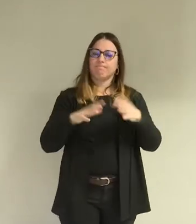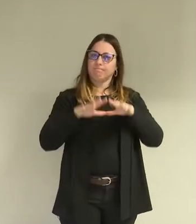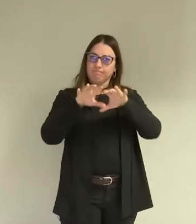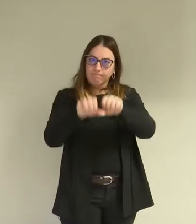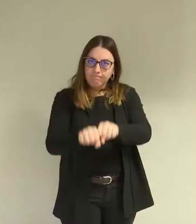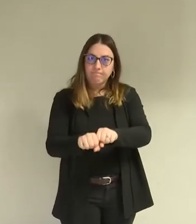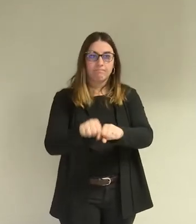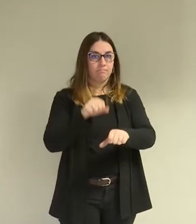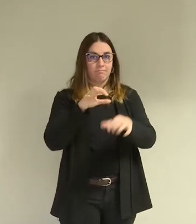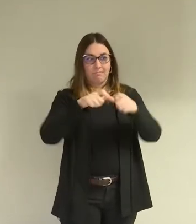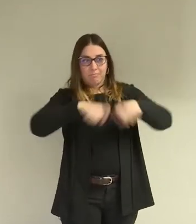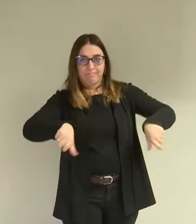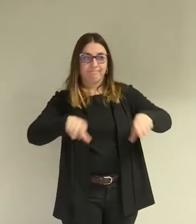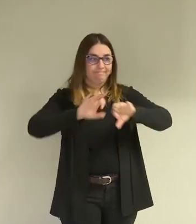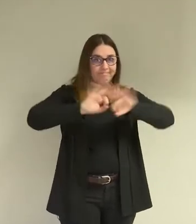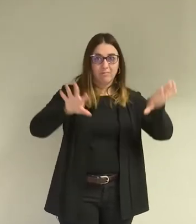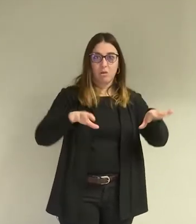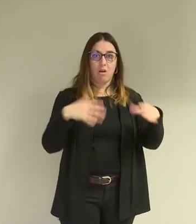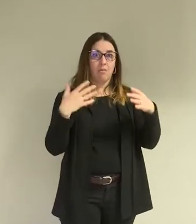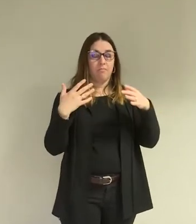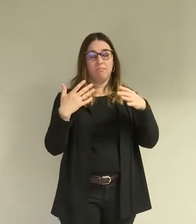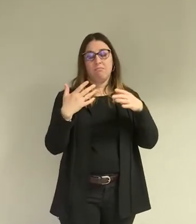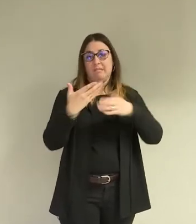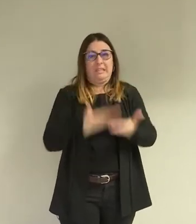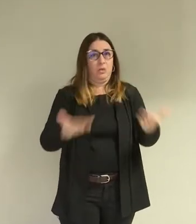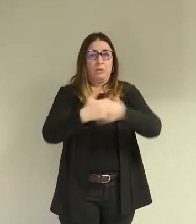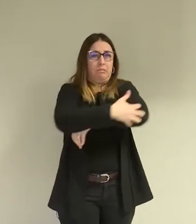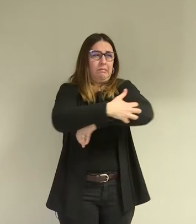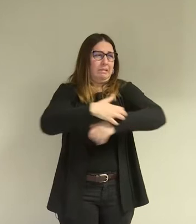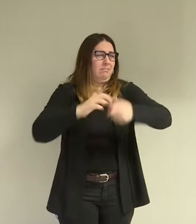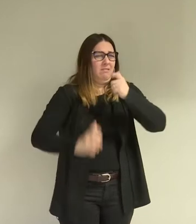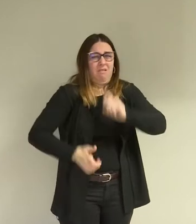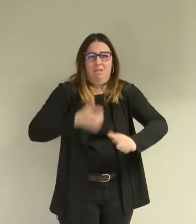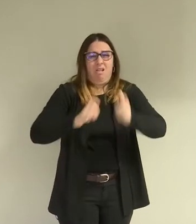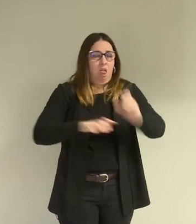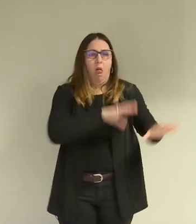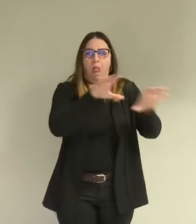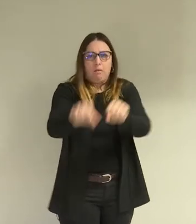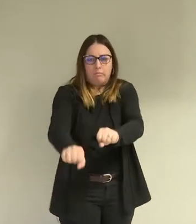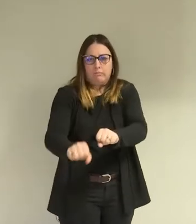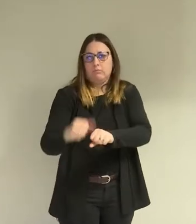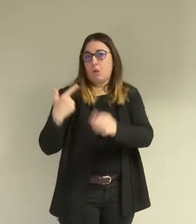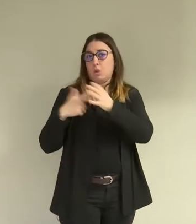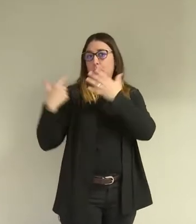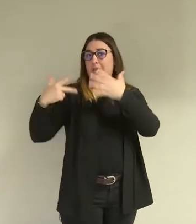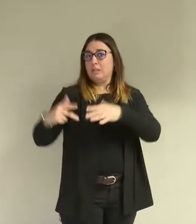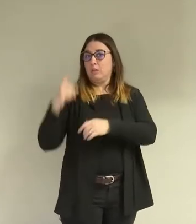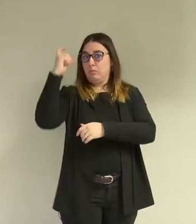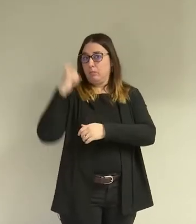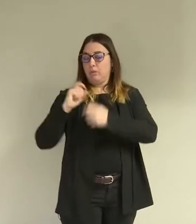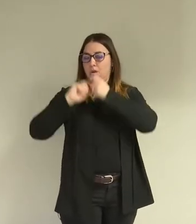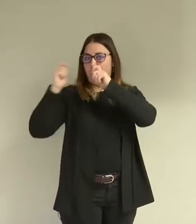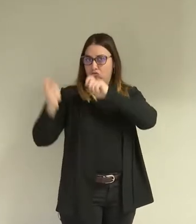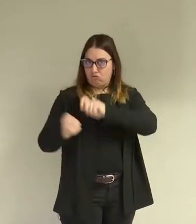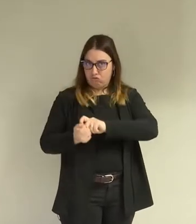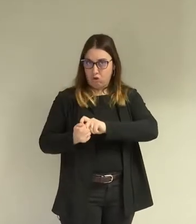sans droit ni titre souvent en situation de grande précarité depuis l'instruction 2018 un changement de doctrine est